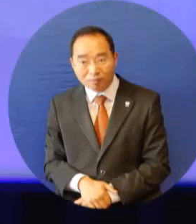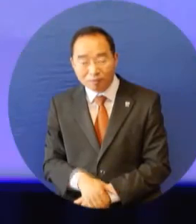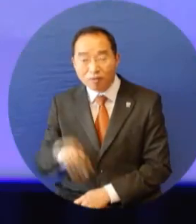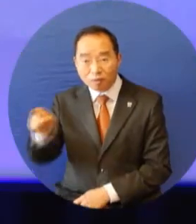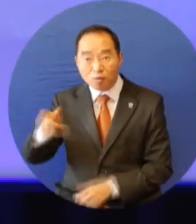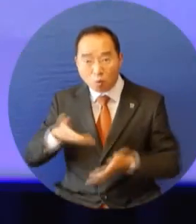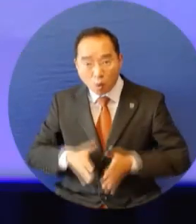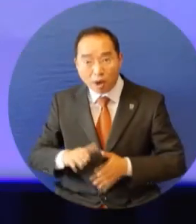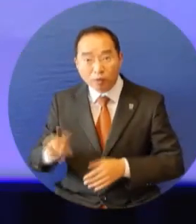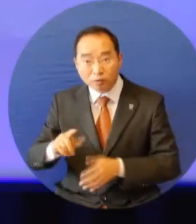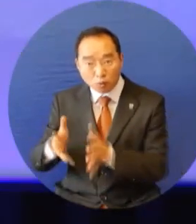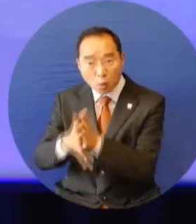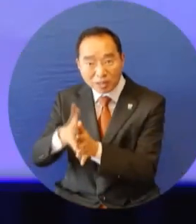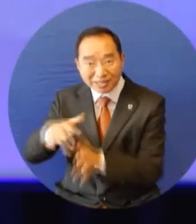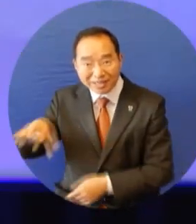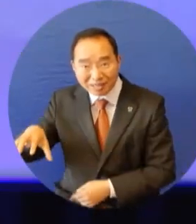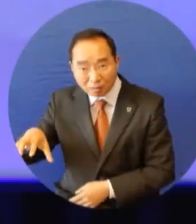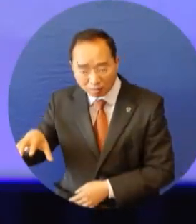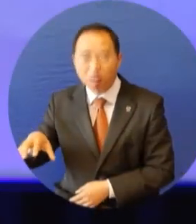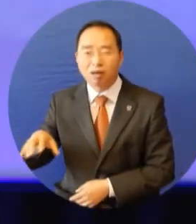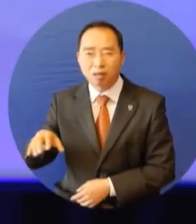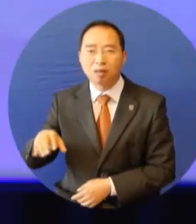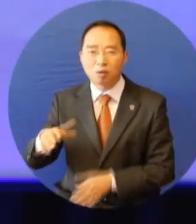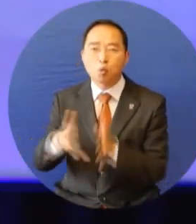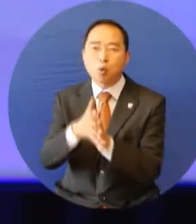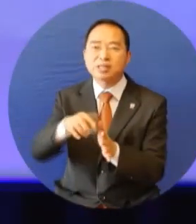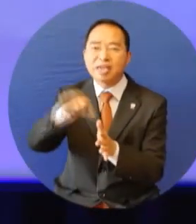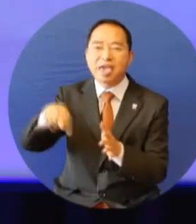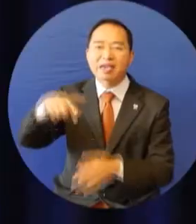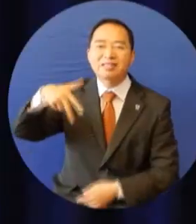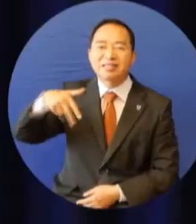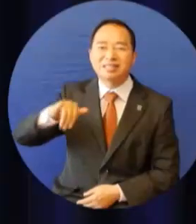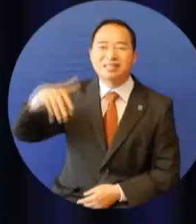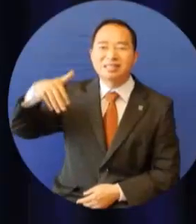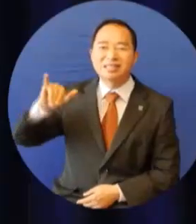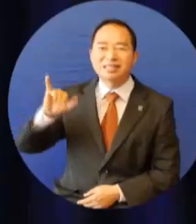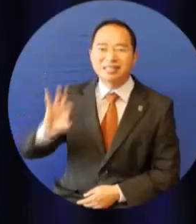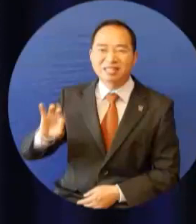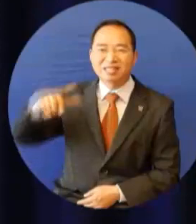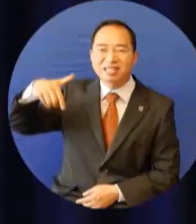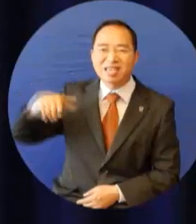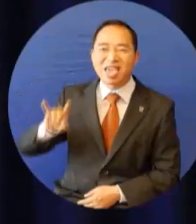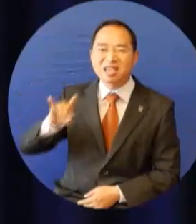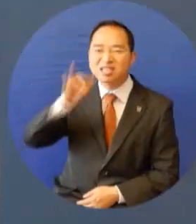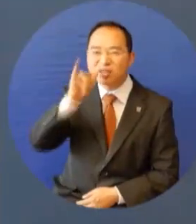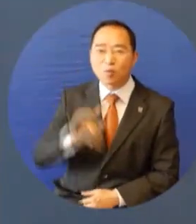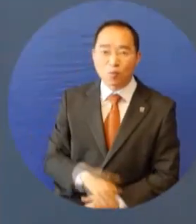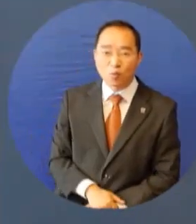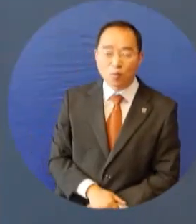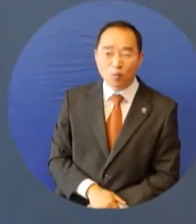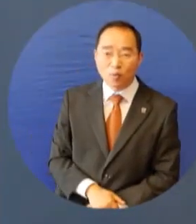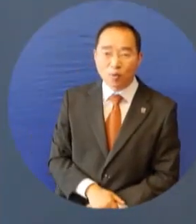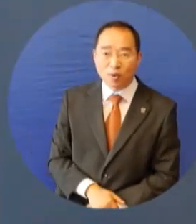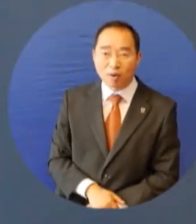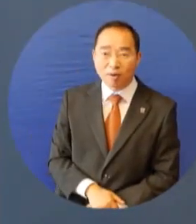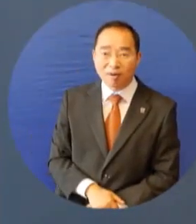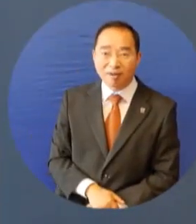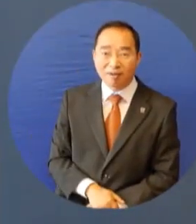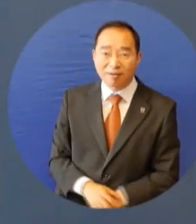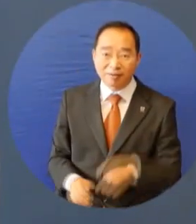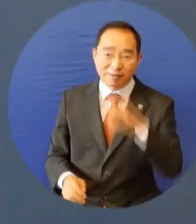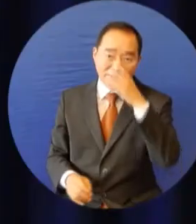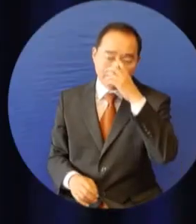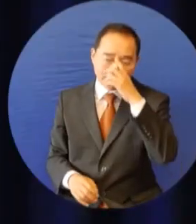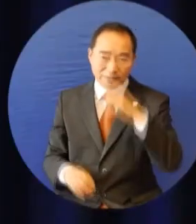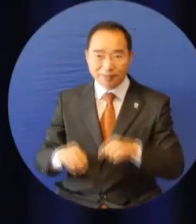그 고향이 도시예요? 네. 네네. 도시라서 아마 그럴 수도 있는데 도시에도 지친 게라고 있어요. 없는 데가